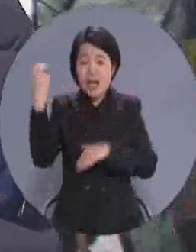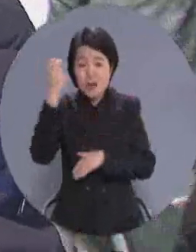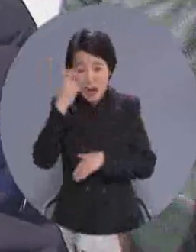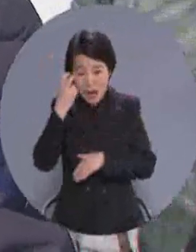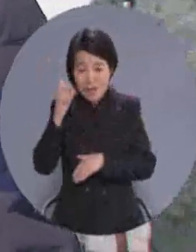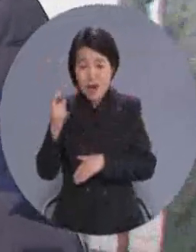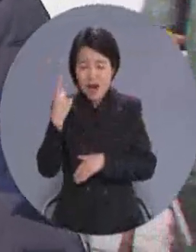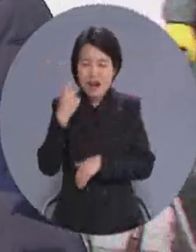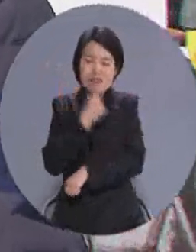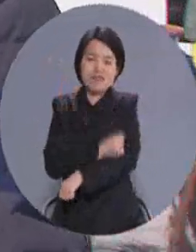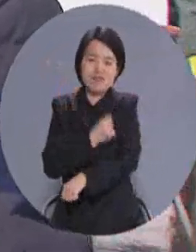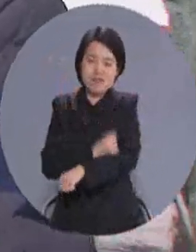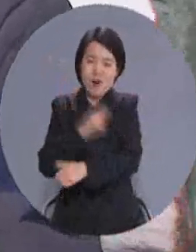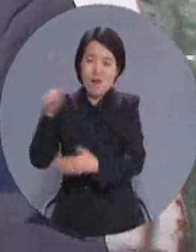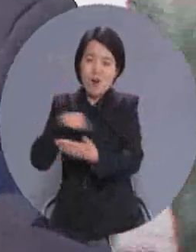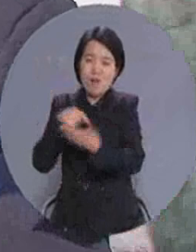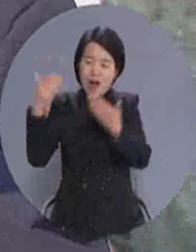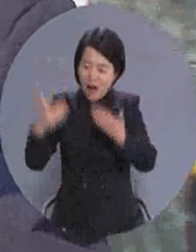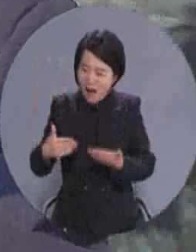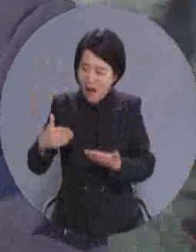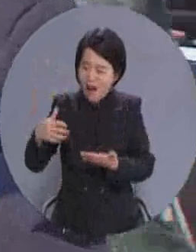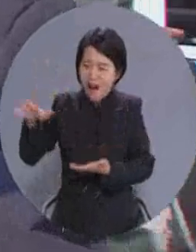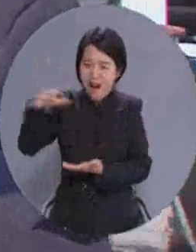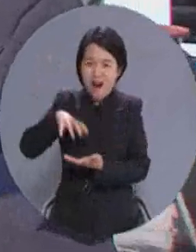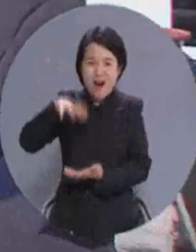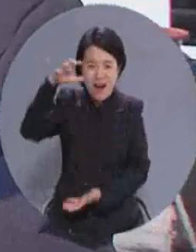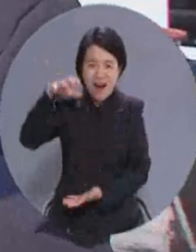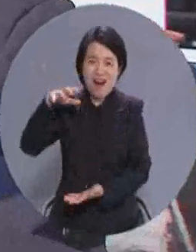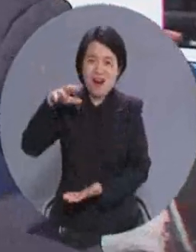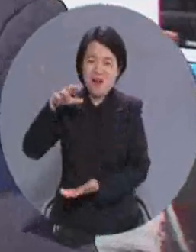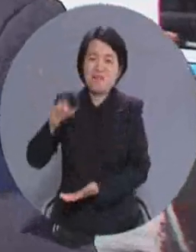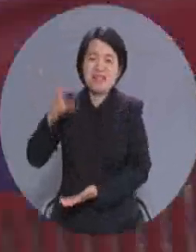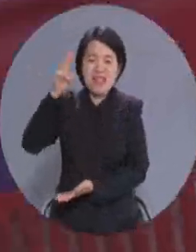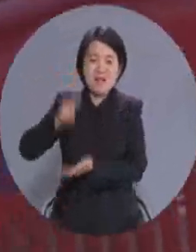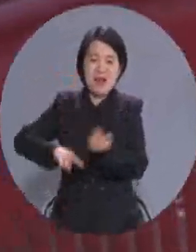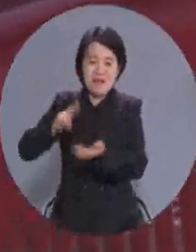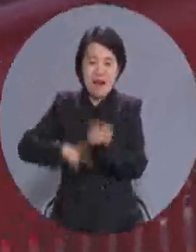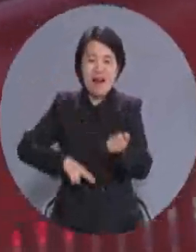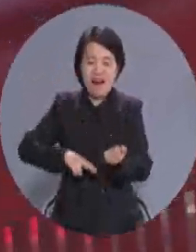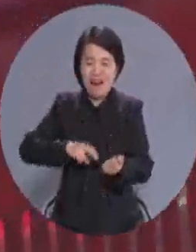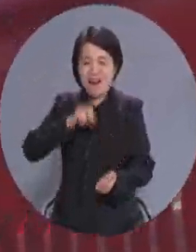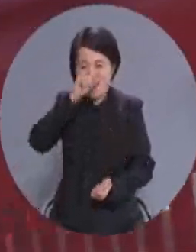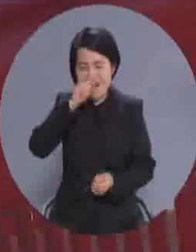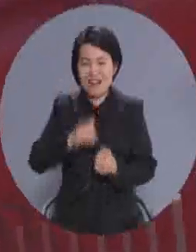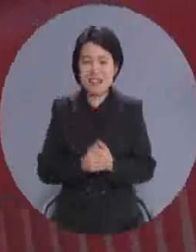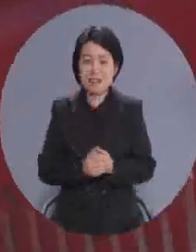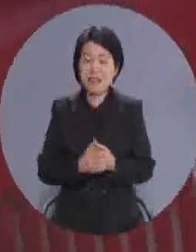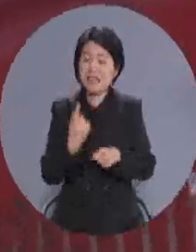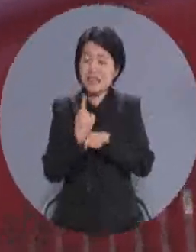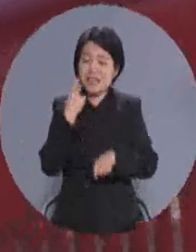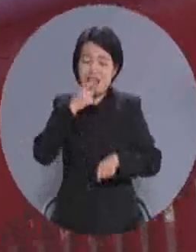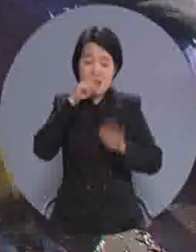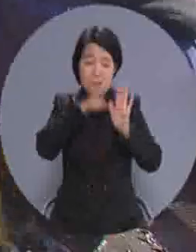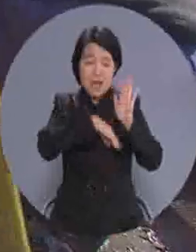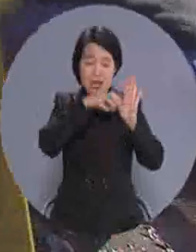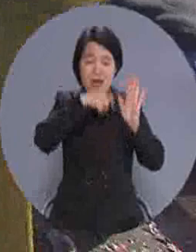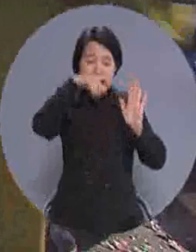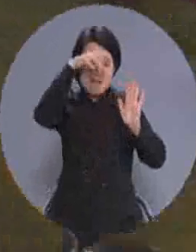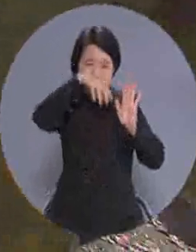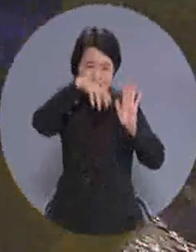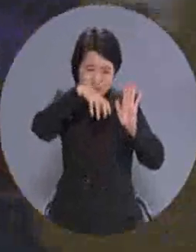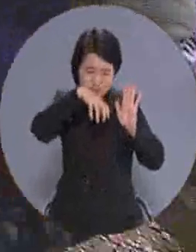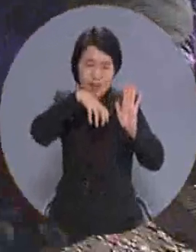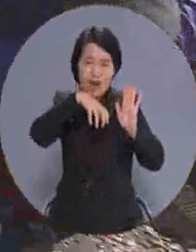많이 했습니다만 또 이렇게 양이 많이 나고 또 좋은 단가에 이렇게 또 매매하게 되니까. 지난해 남해안에 내린 많은 비가 올해